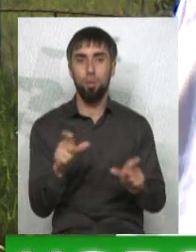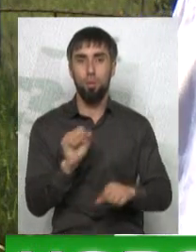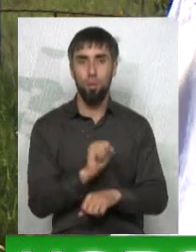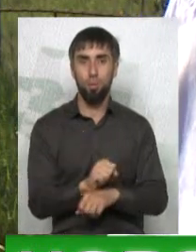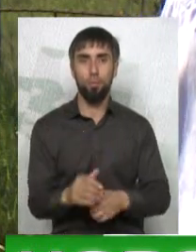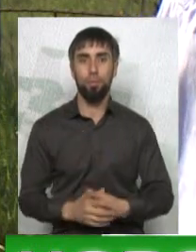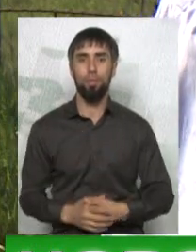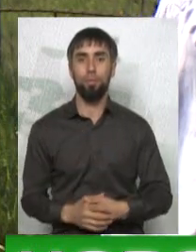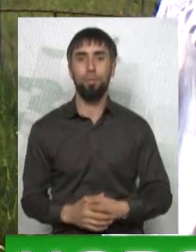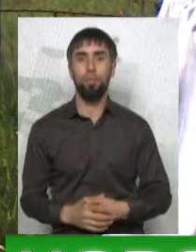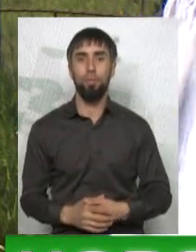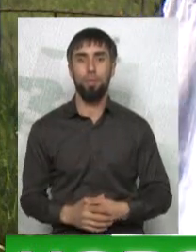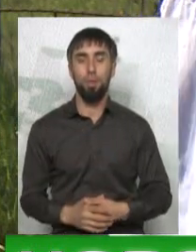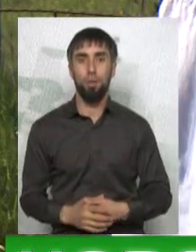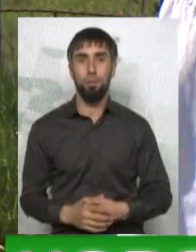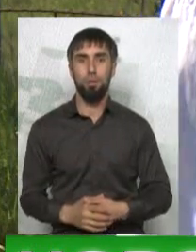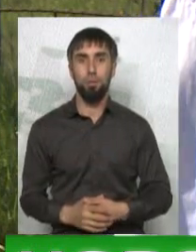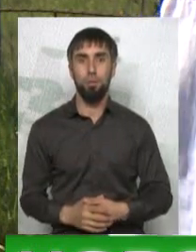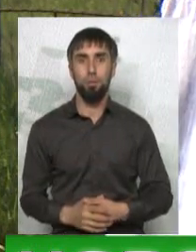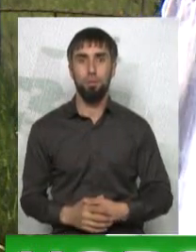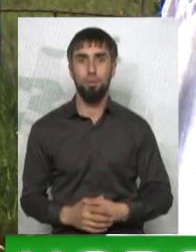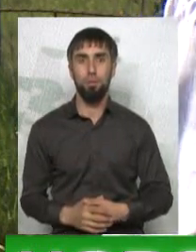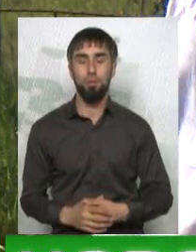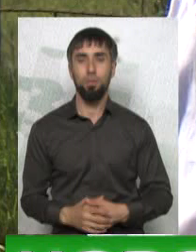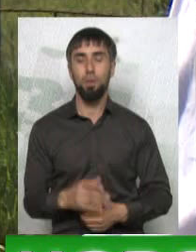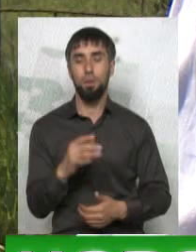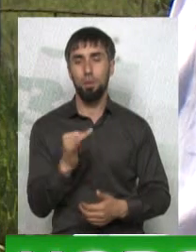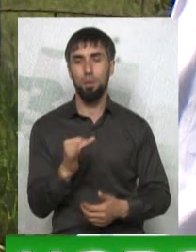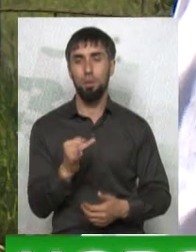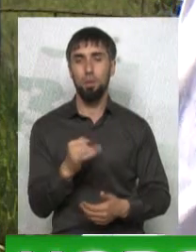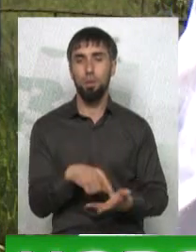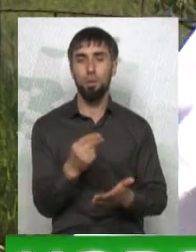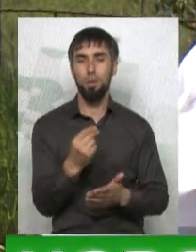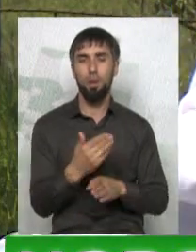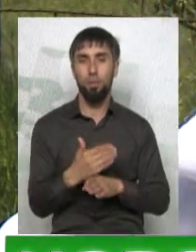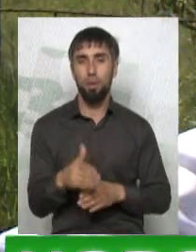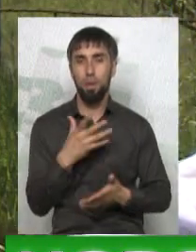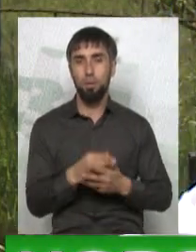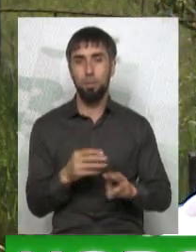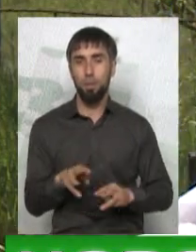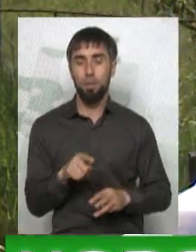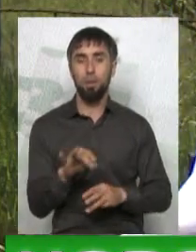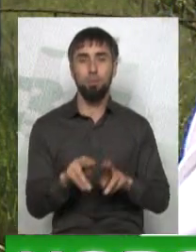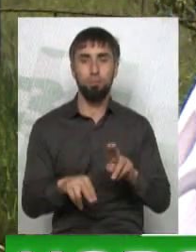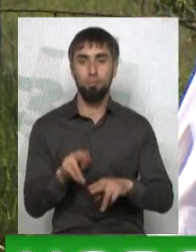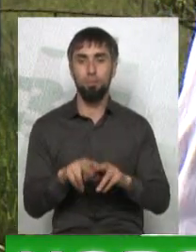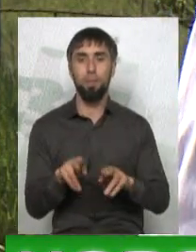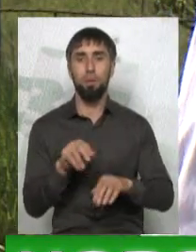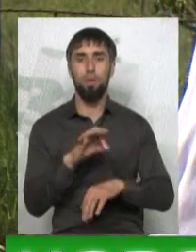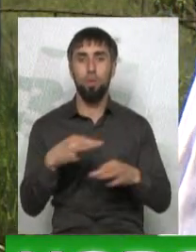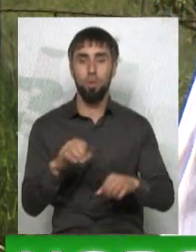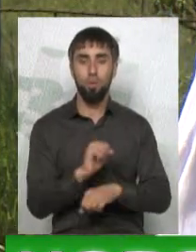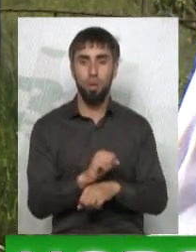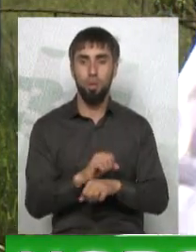останавливаются. Ну и вот за счет непредвиденных средств выполнены работы по благоустройству. Как здесь видите,